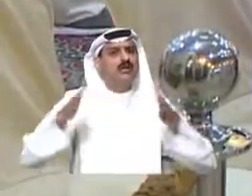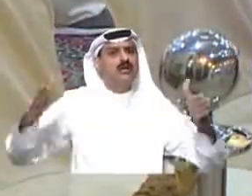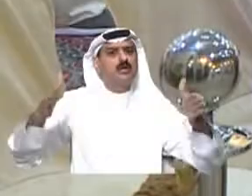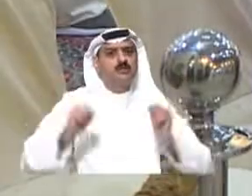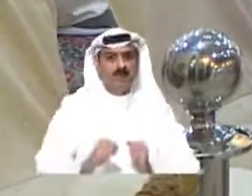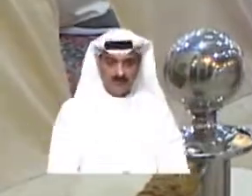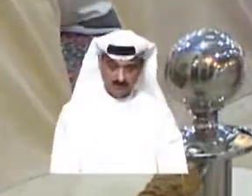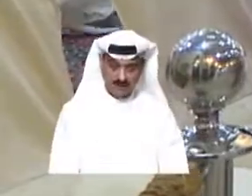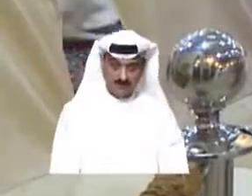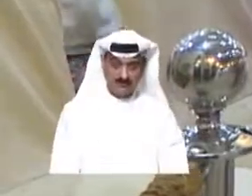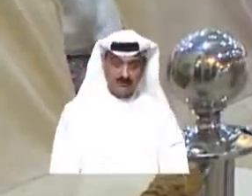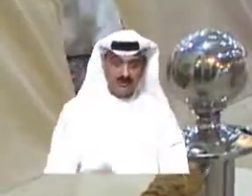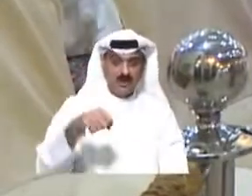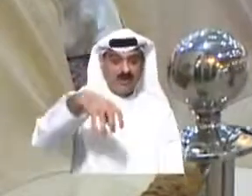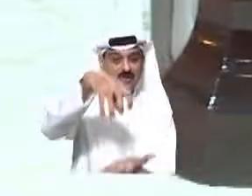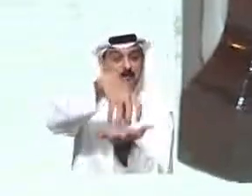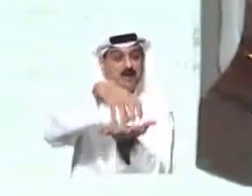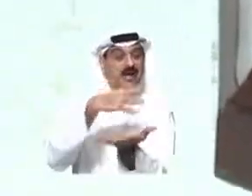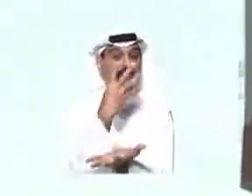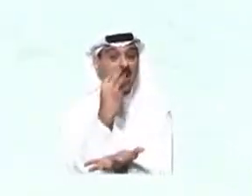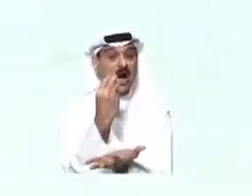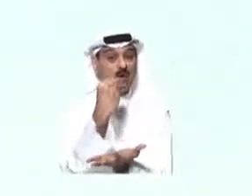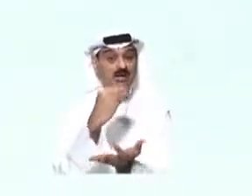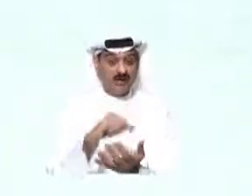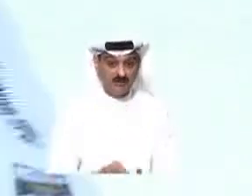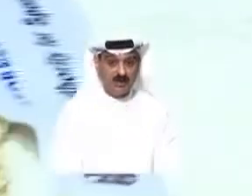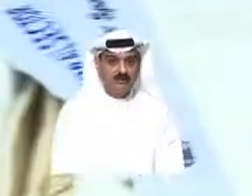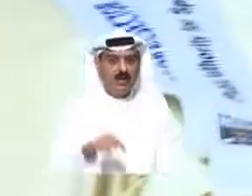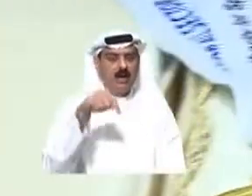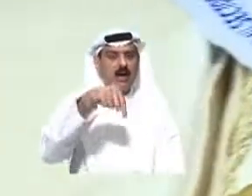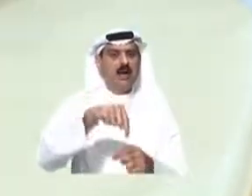مظلة متحف بيت العثمان الذي أصبح